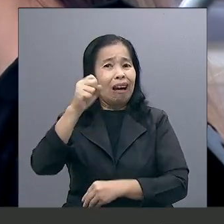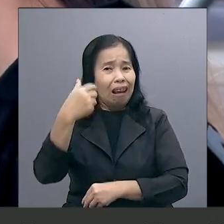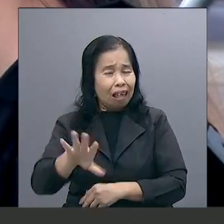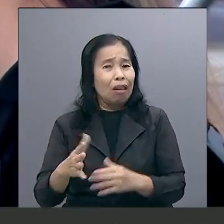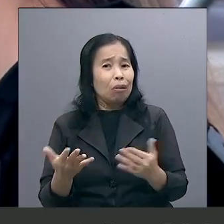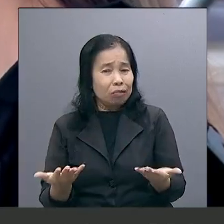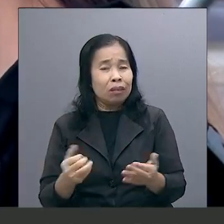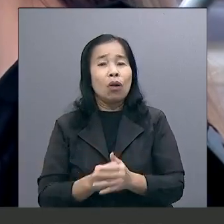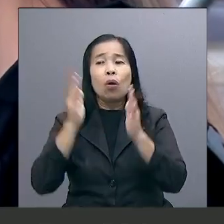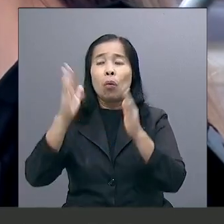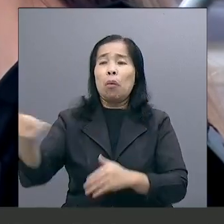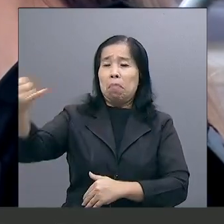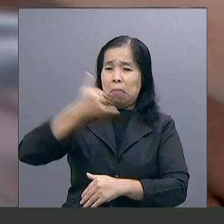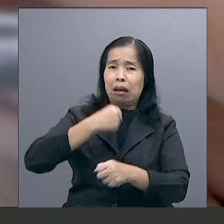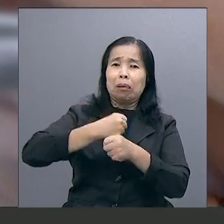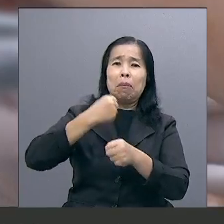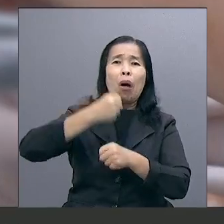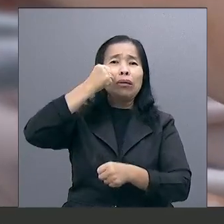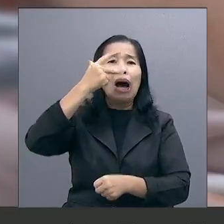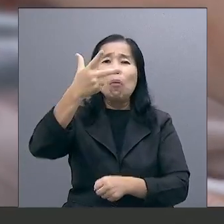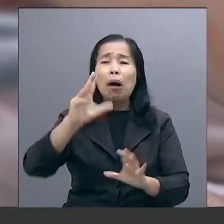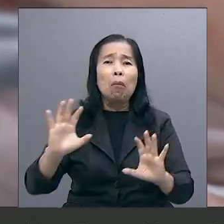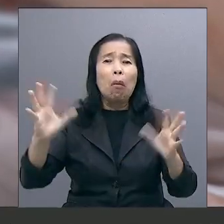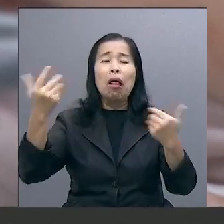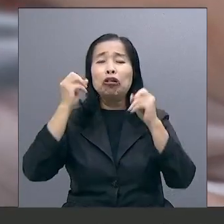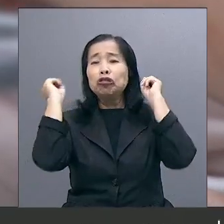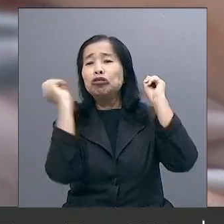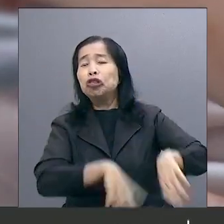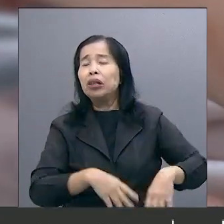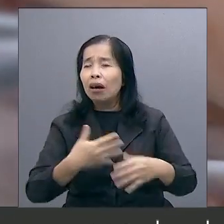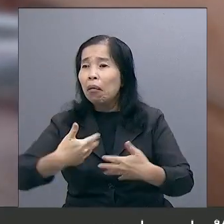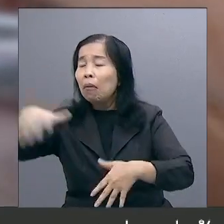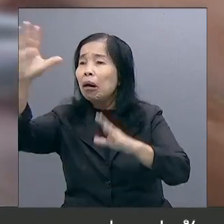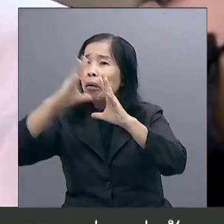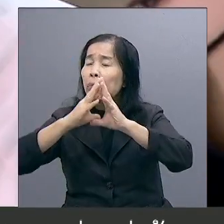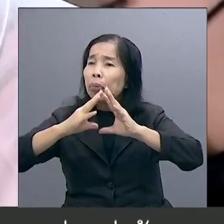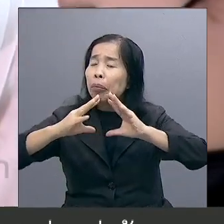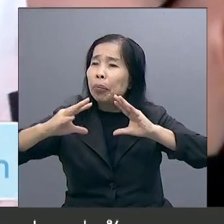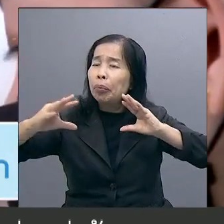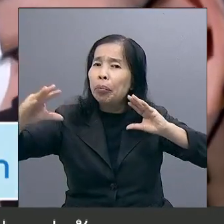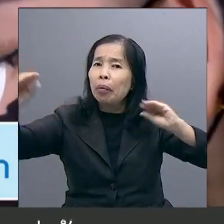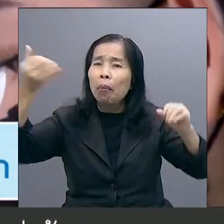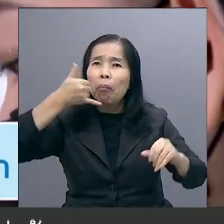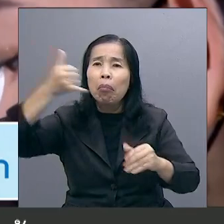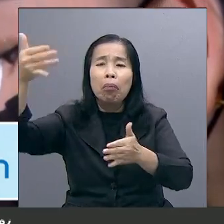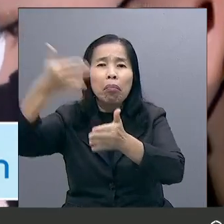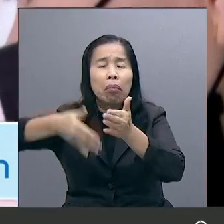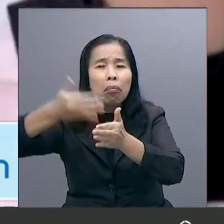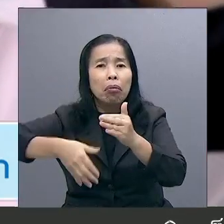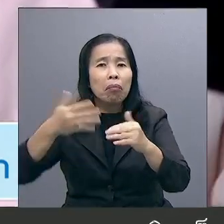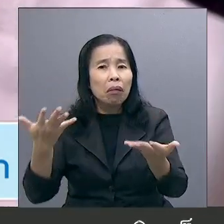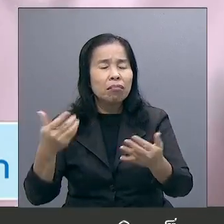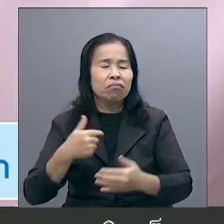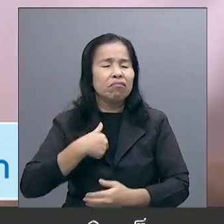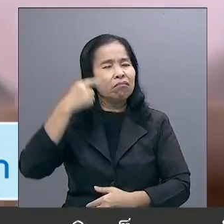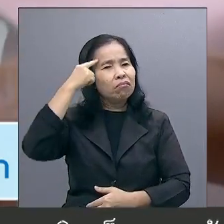ยันชั่งเข้มาทำงานเพีงแ่ 3 วนเท่านั้นก่อนทงานและขาดการตดต่ไประยะ 1เหตุผู้เสีหายมนใจ